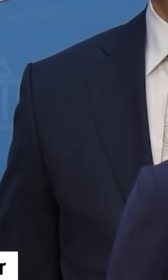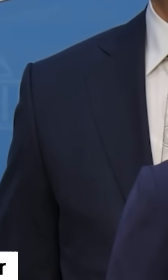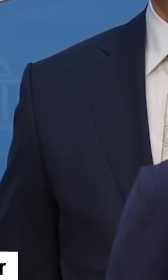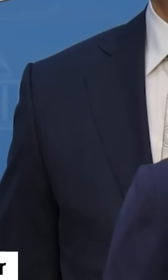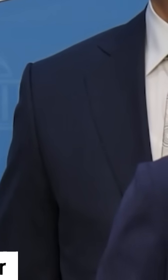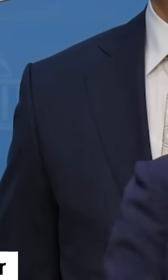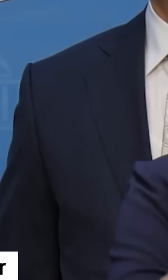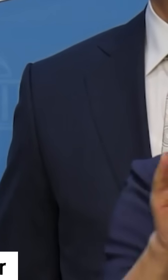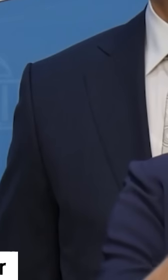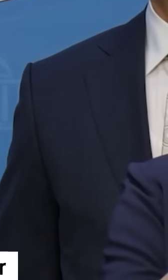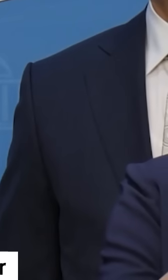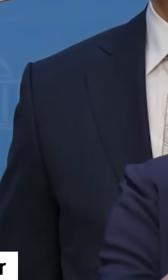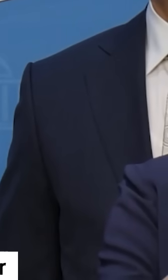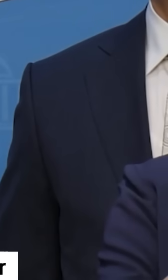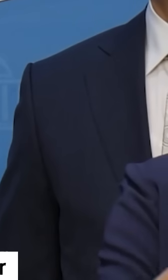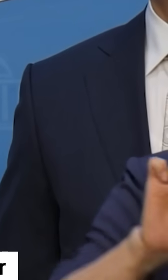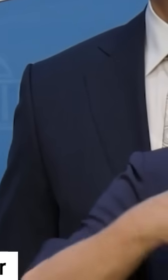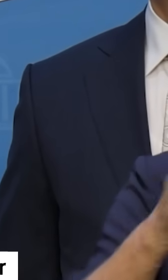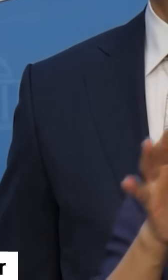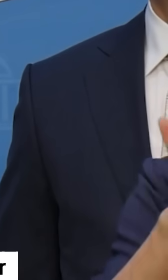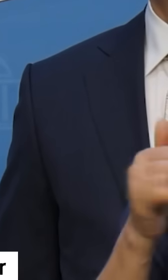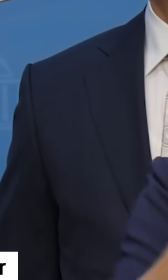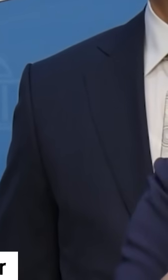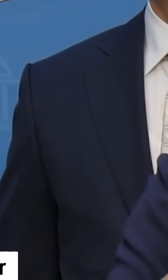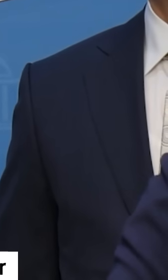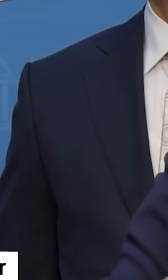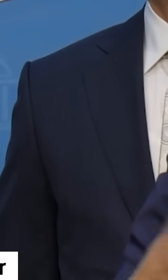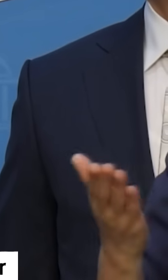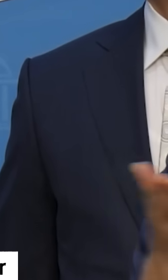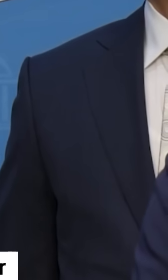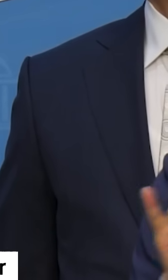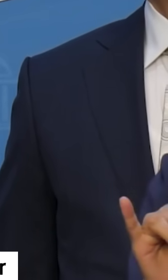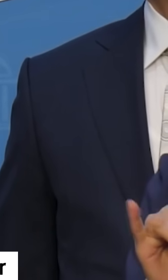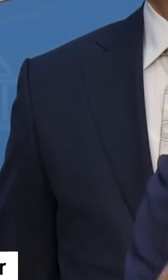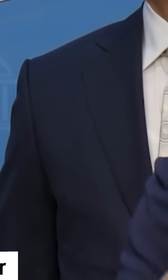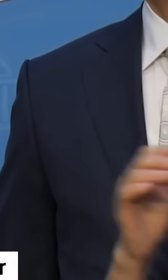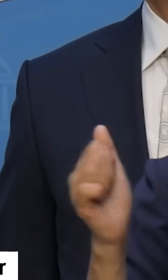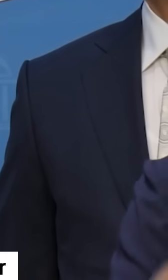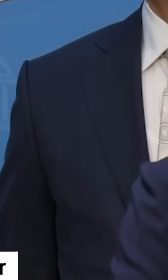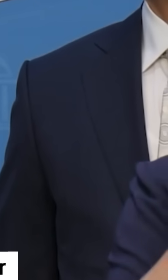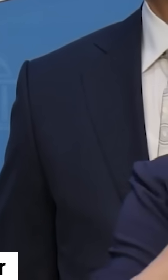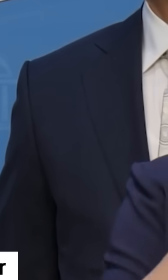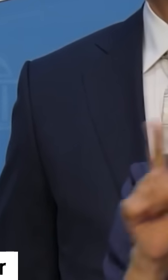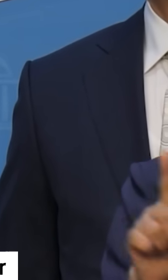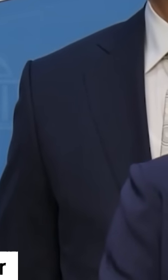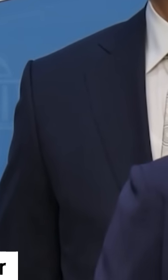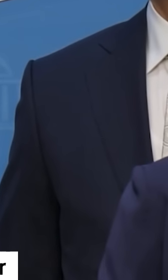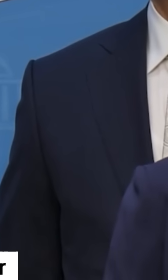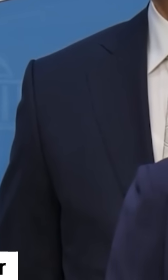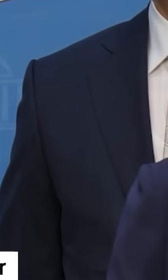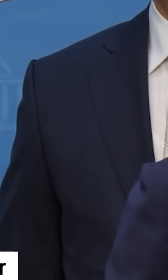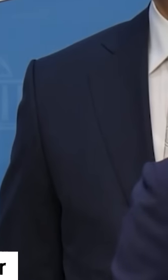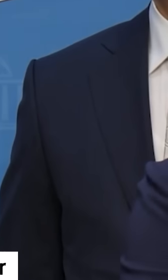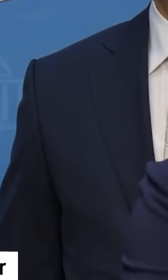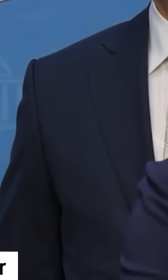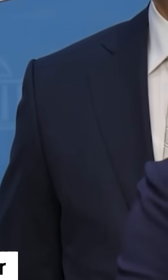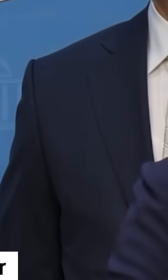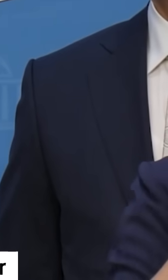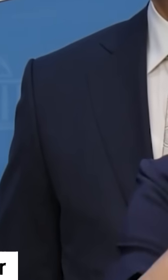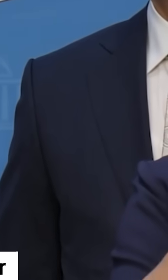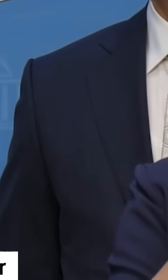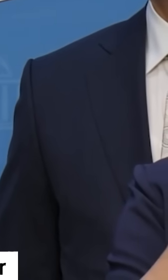한 사람의 자영업자로서 외식업 종사자로서 국회에 바랍니다. 제발